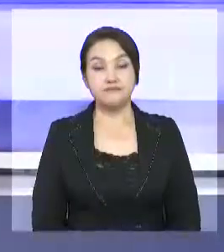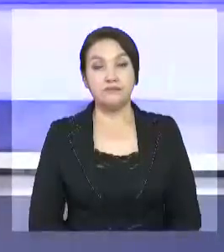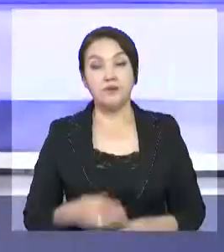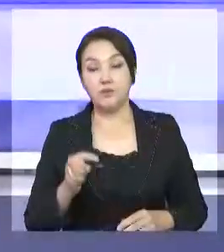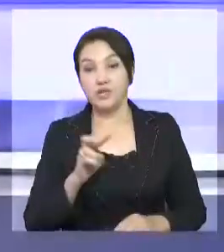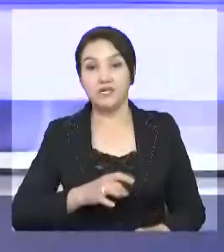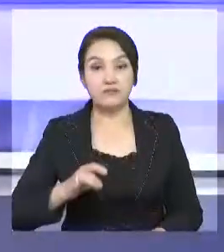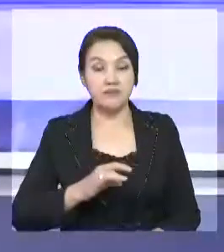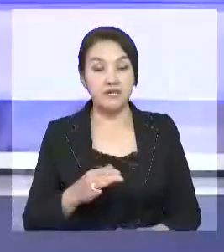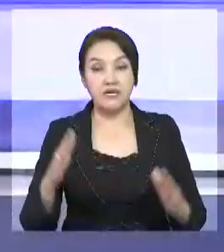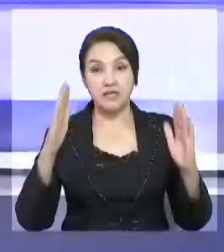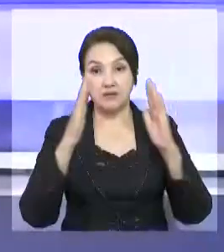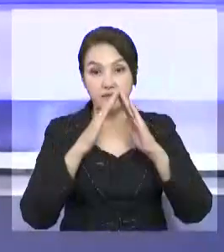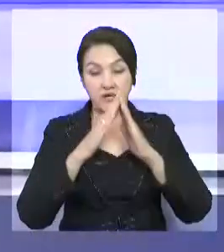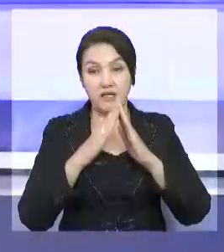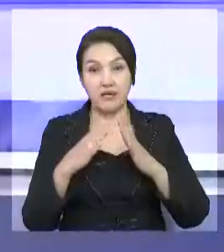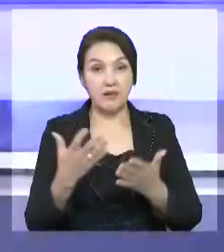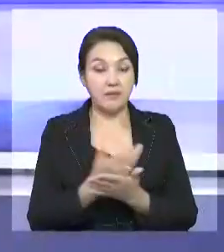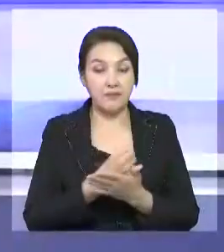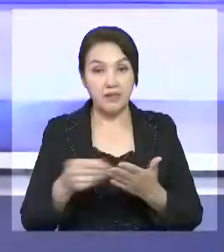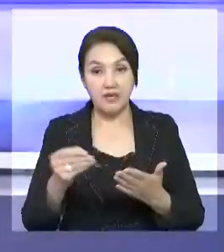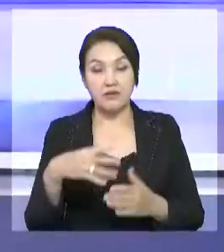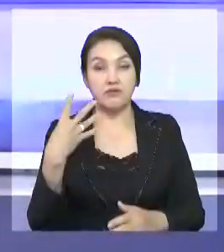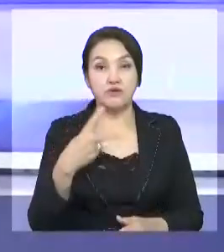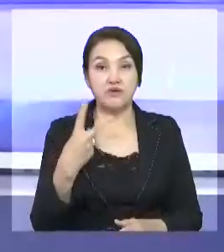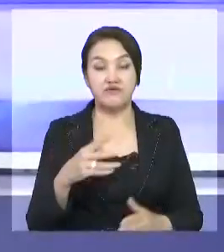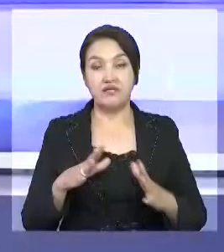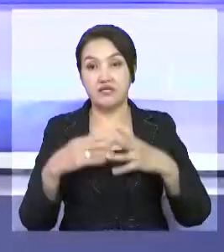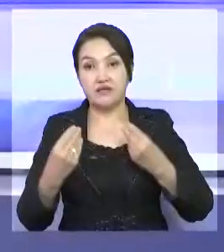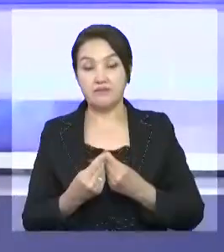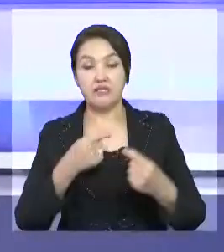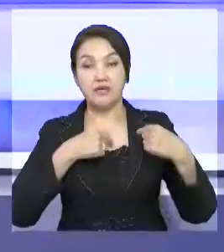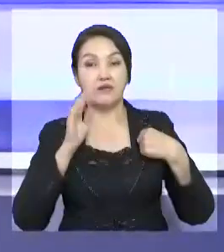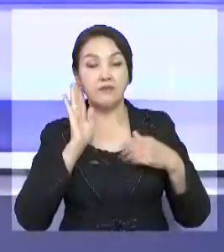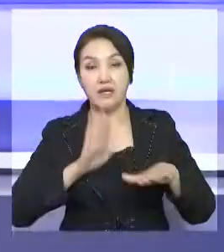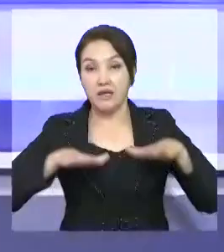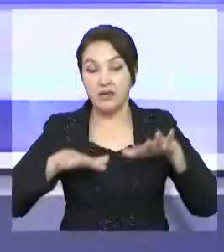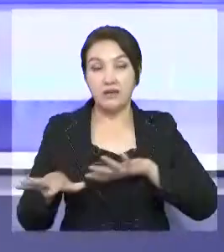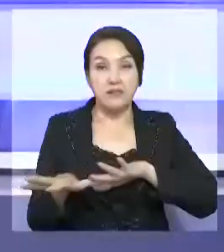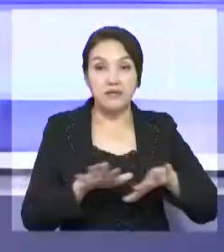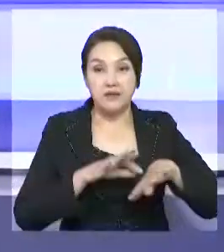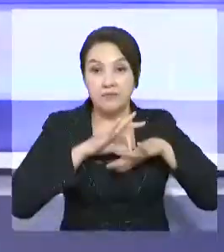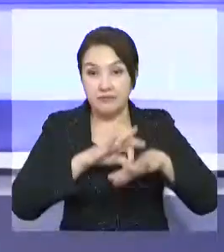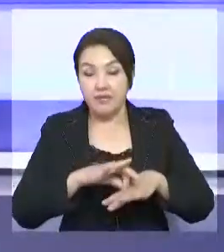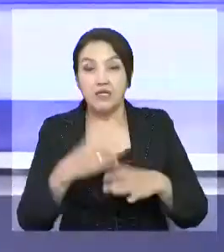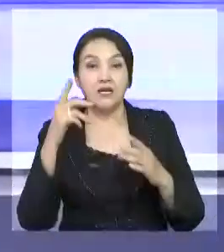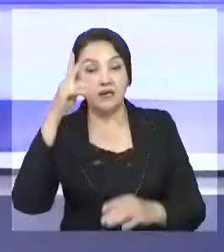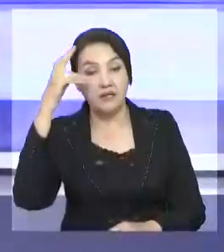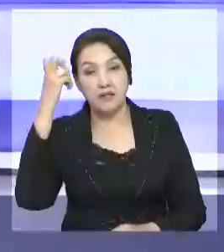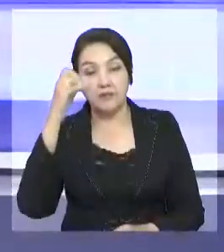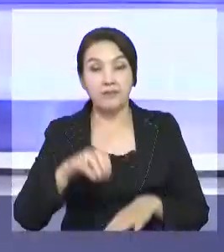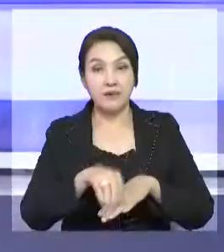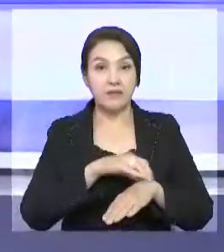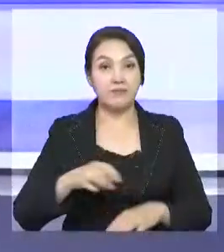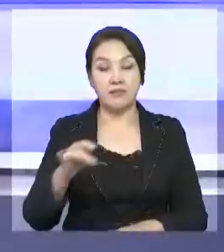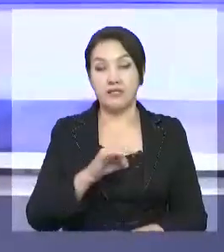В Мугалжарском районе крышу над головой обрели 42 семьи, пострадавшие от паводка. На торжественном мероприятии, состоявшемся в Кандыгаче, аким